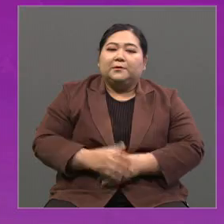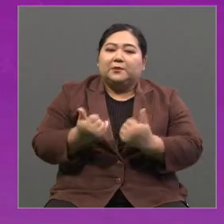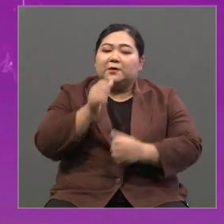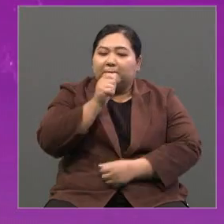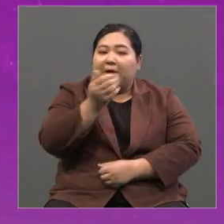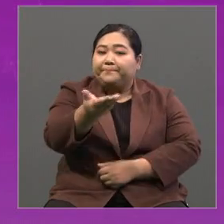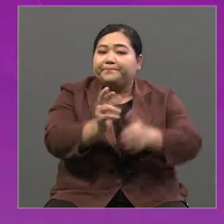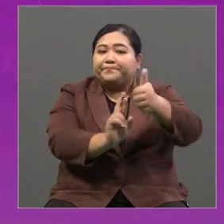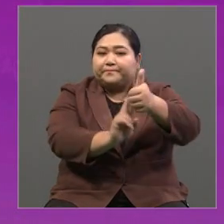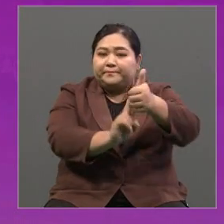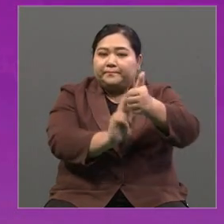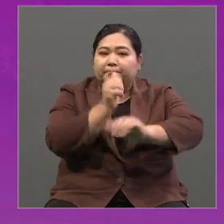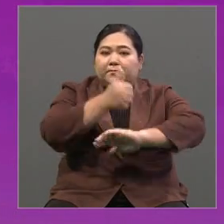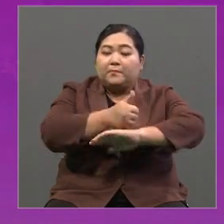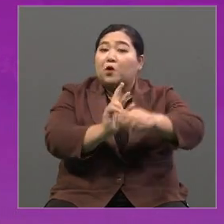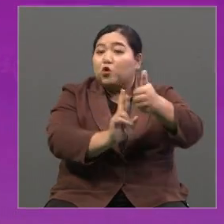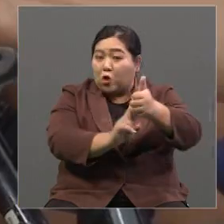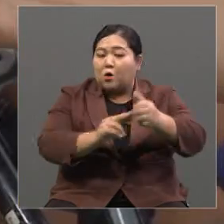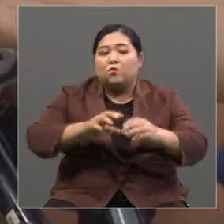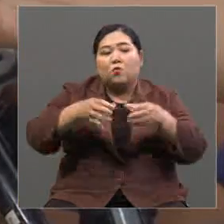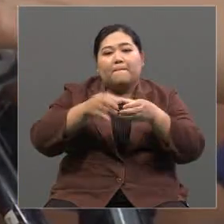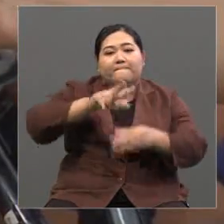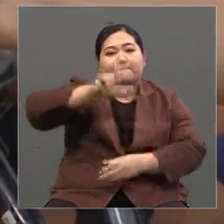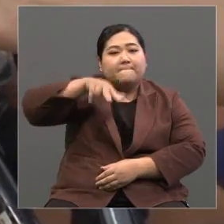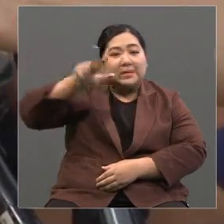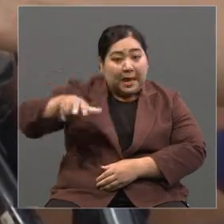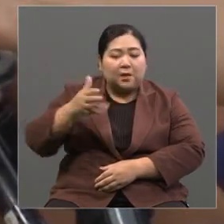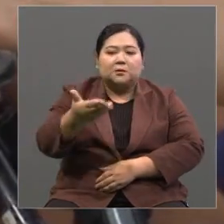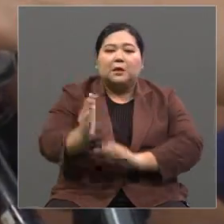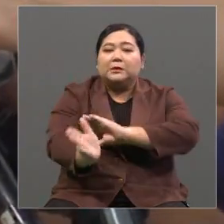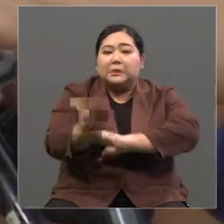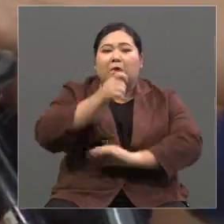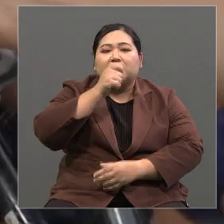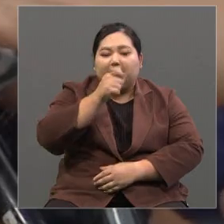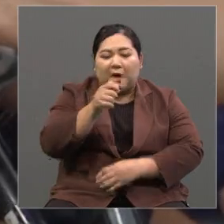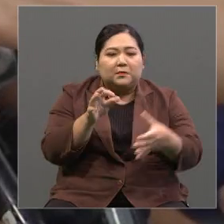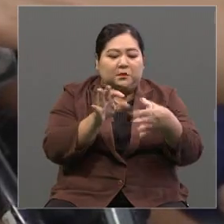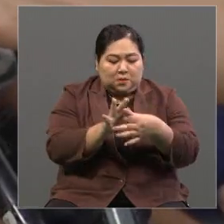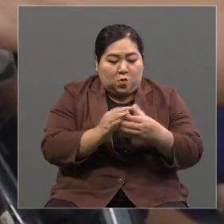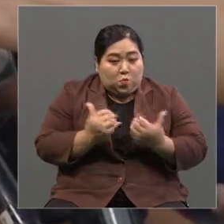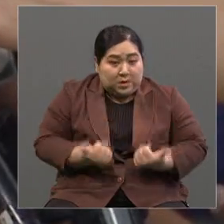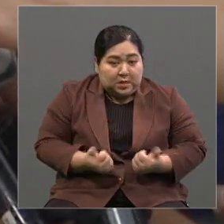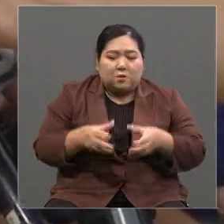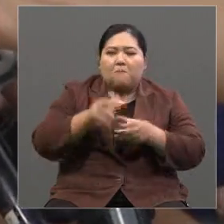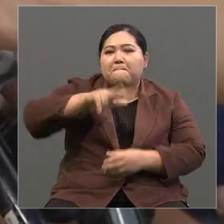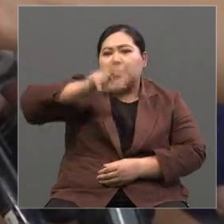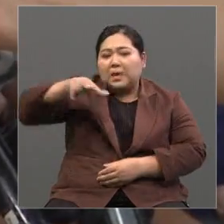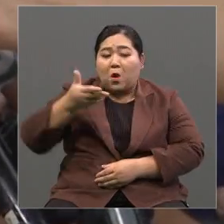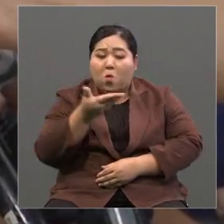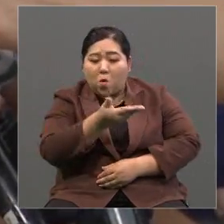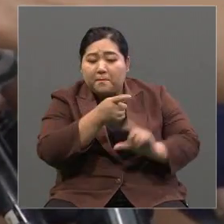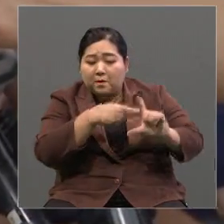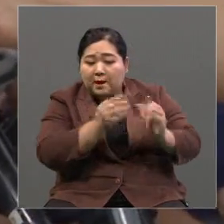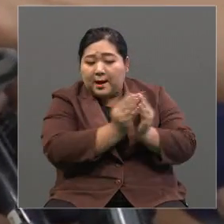ชัยรองหัวหน้าพรรคเพื่อไทยที่ให้สัมภาษณ์เมื่อเช้านี้นะคะก็พูดถึงกรณีที่เพื่อไทยเนี่ยขอให้พรรคก้าวไกลโหวตน